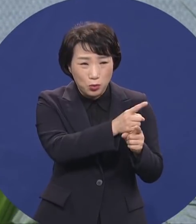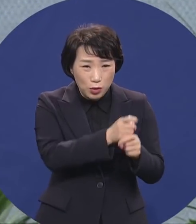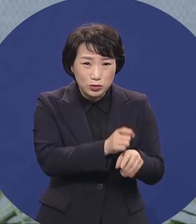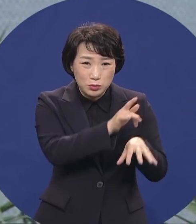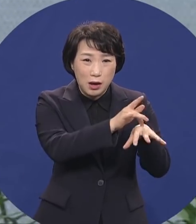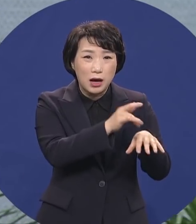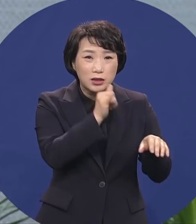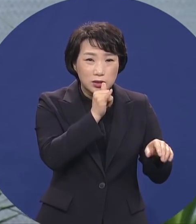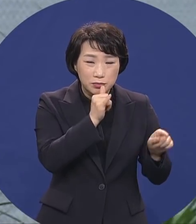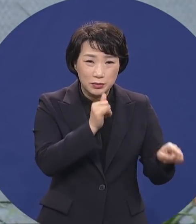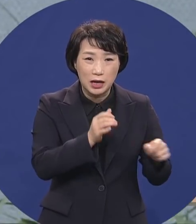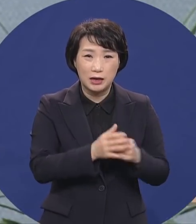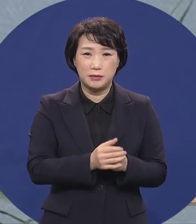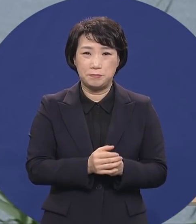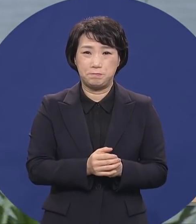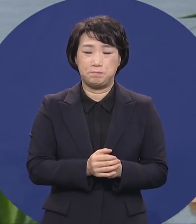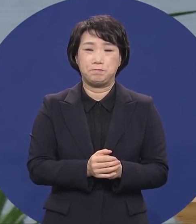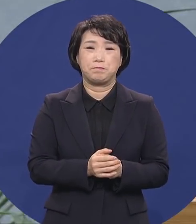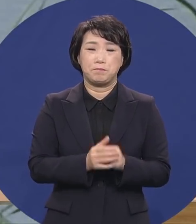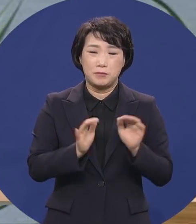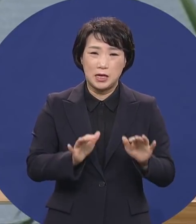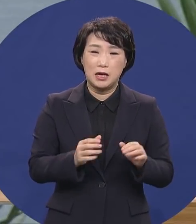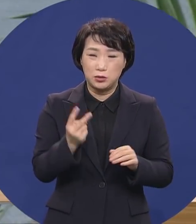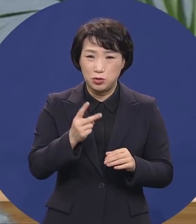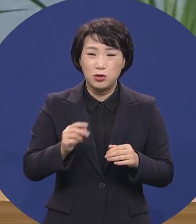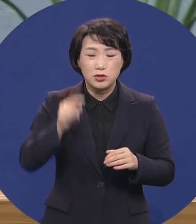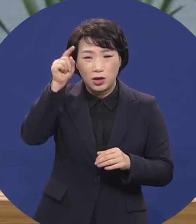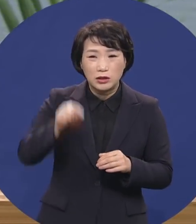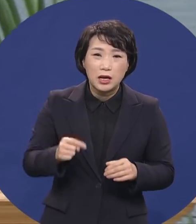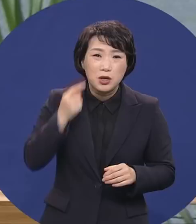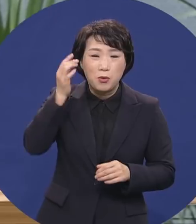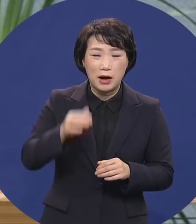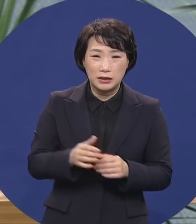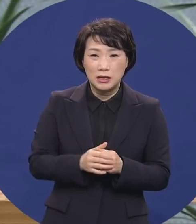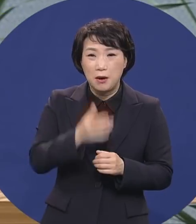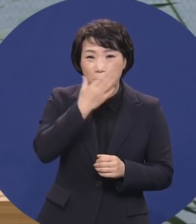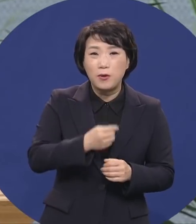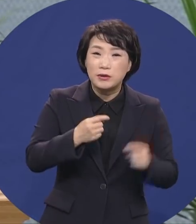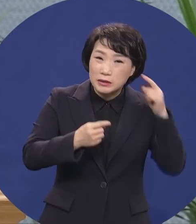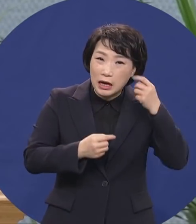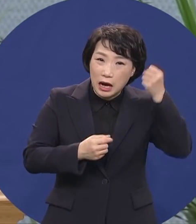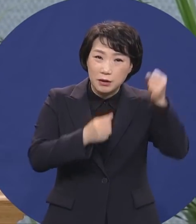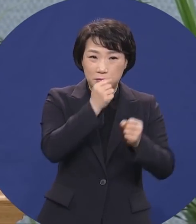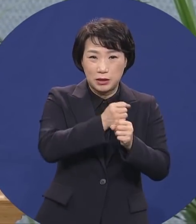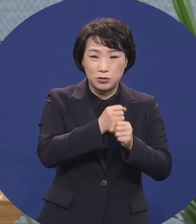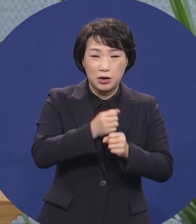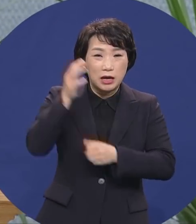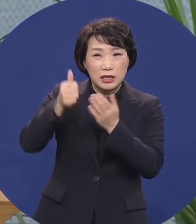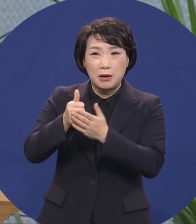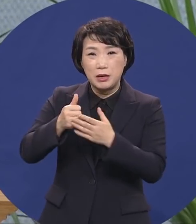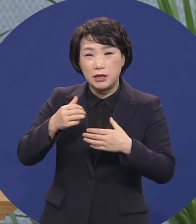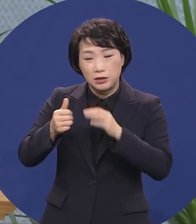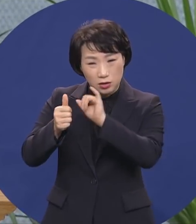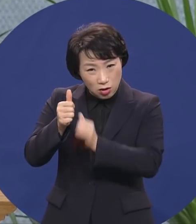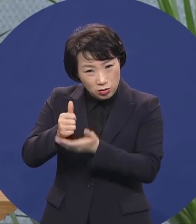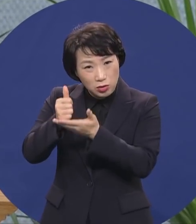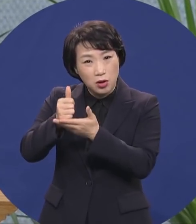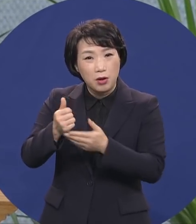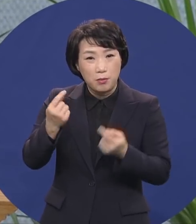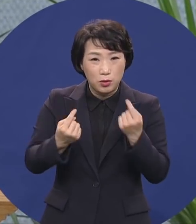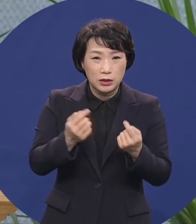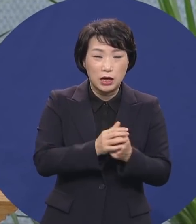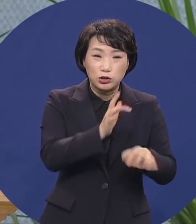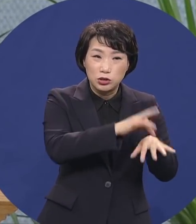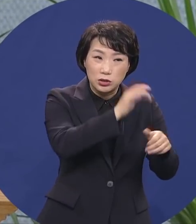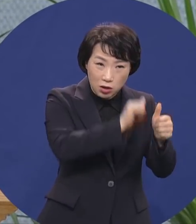원수 같은 마귀 사단 귀신의 역사, 그리고 천하 영광이 제일 복인 줄 알며 하나님의 경배보다 귀신